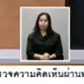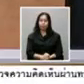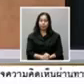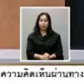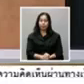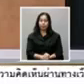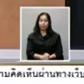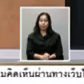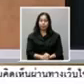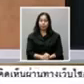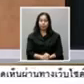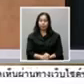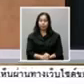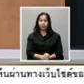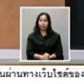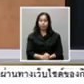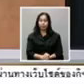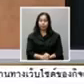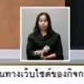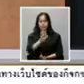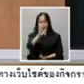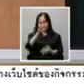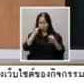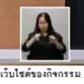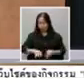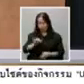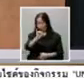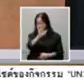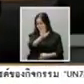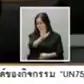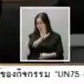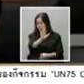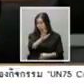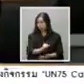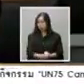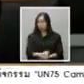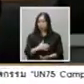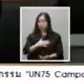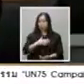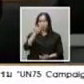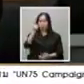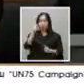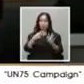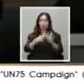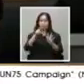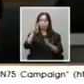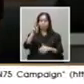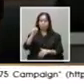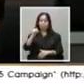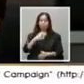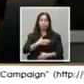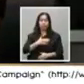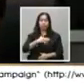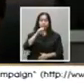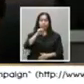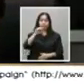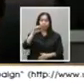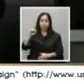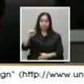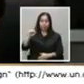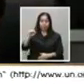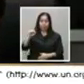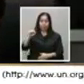อย่าเพิ่งวินิจฉัยครับอย่าเพิ่งวินิจฉัยครับขอความกรุณา ท่านประธานครับผมนายคารมพลพรกลางสมาชิกสภาผู้แทนราษฎร